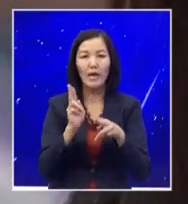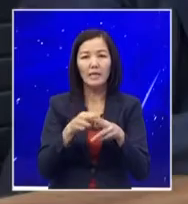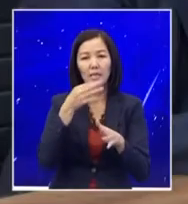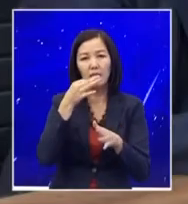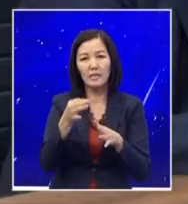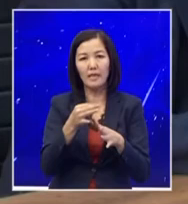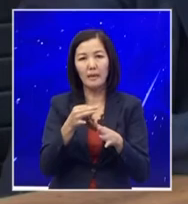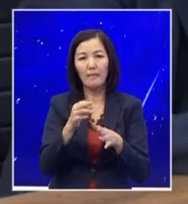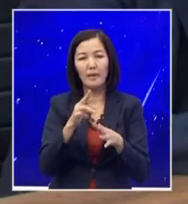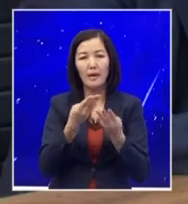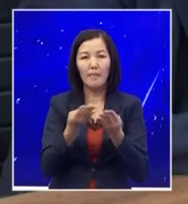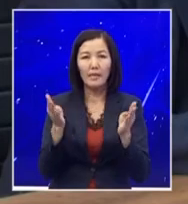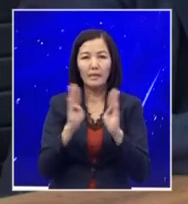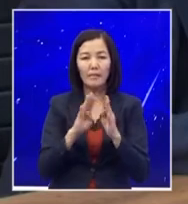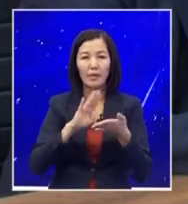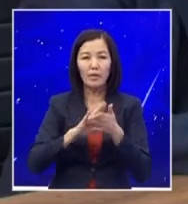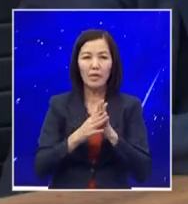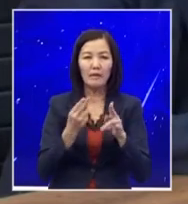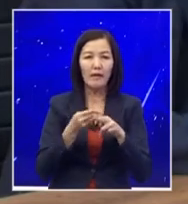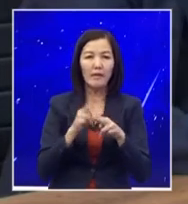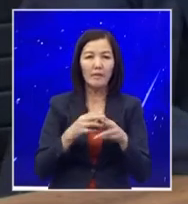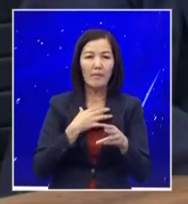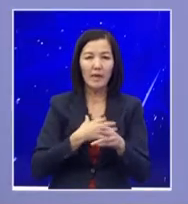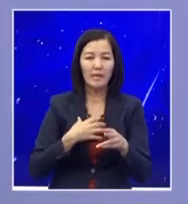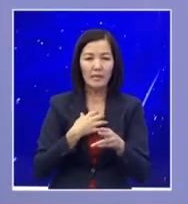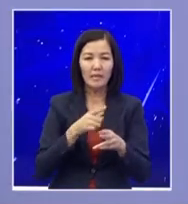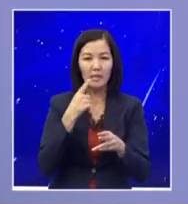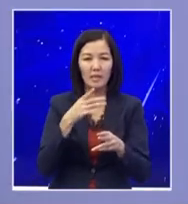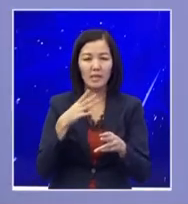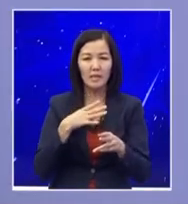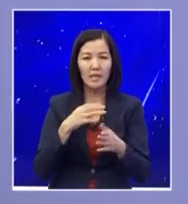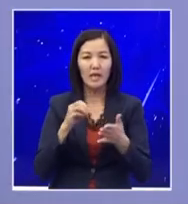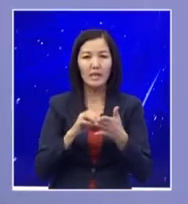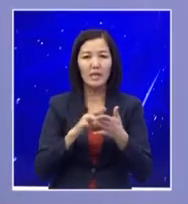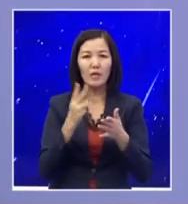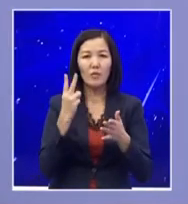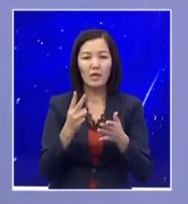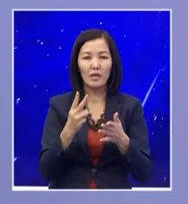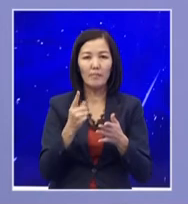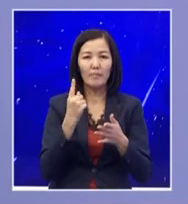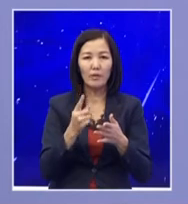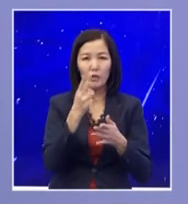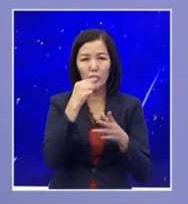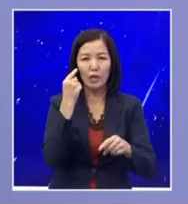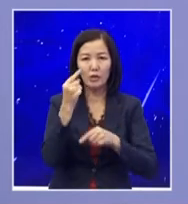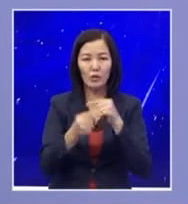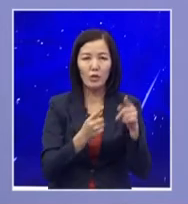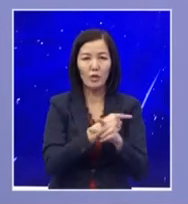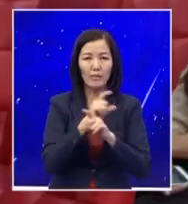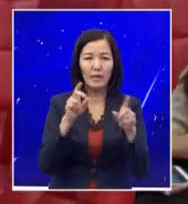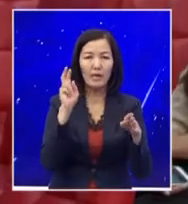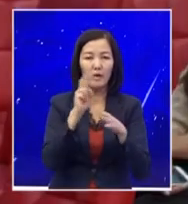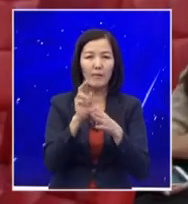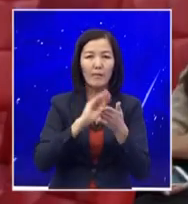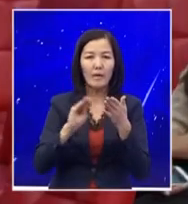тәжірибе әсіресе пандемия жағдайында аса маңызды дейді жауаптылар. Тіркелудің екі жолы бар. Біріншісі дәстүрлі емханаға барып